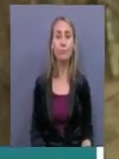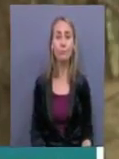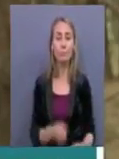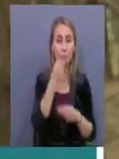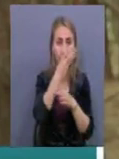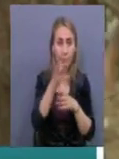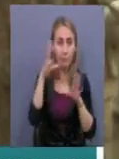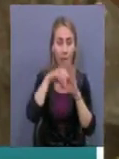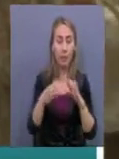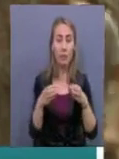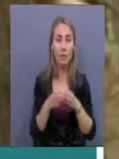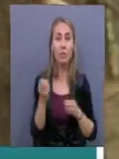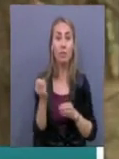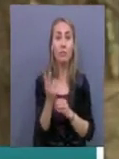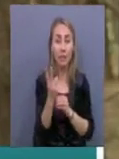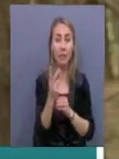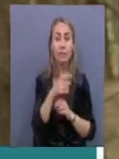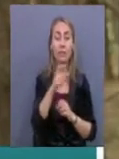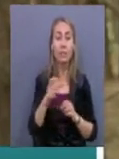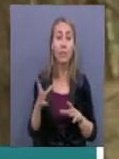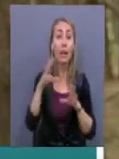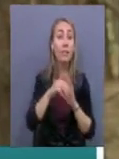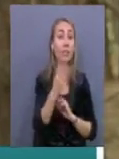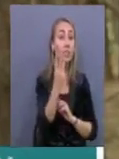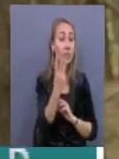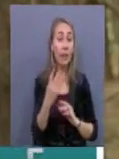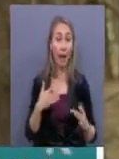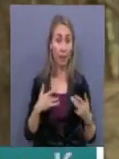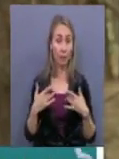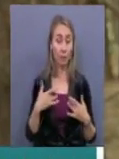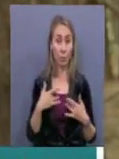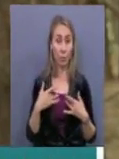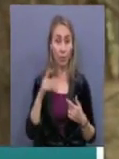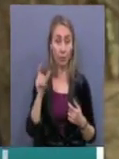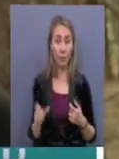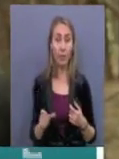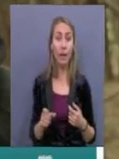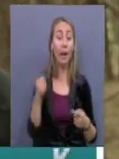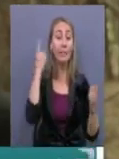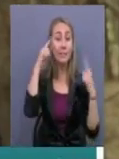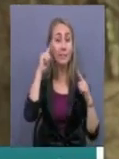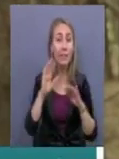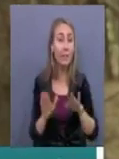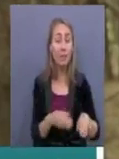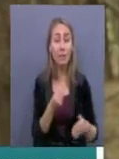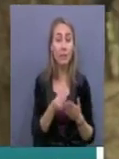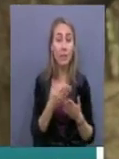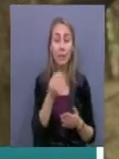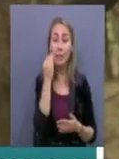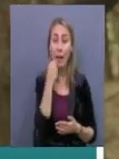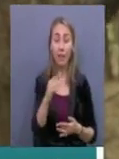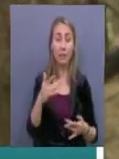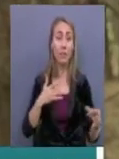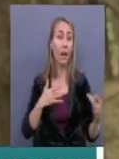Фильмнің түсірілім алаңында 12 адам жұмыс жасап жатыр. Туындымызды алдағы уақытта өткізілетін Ертіс, Байқоңыр, Ұшқын сынды